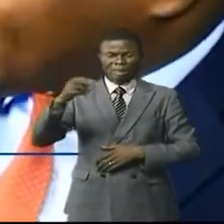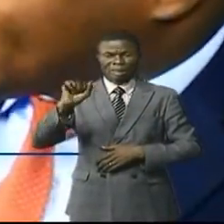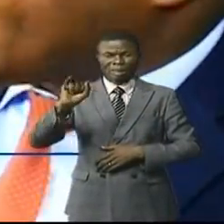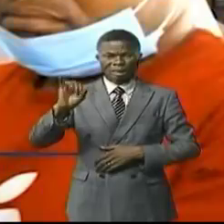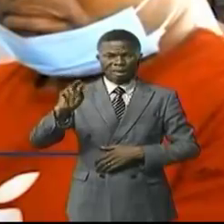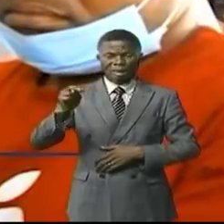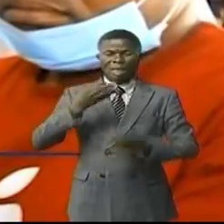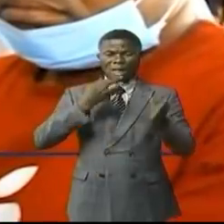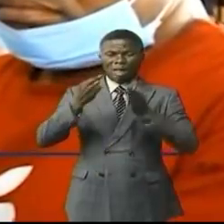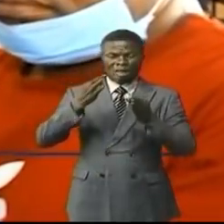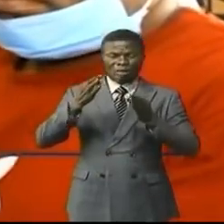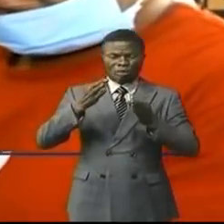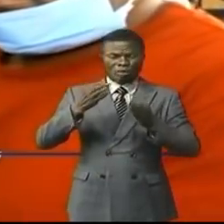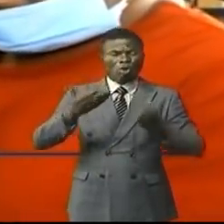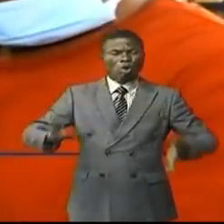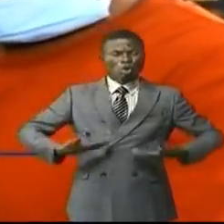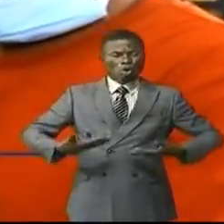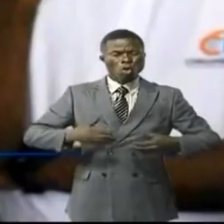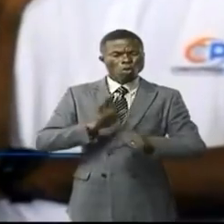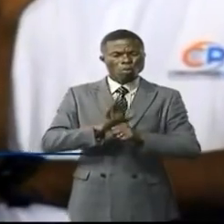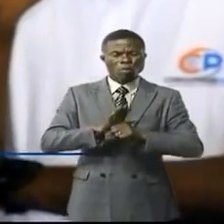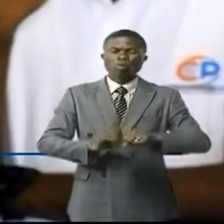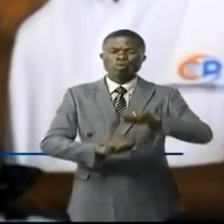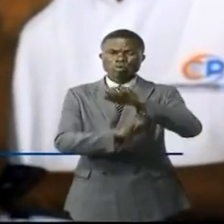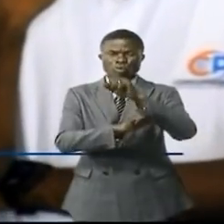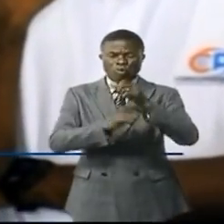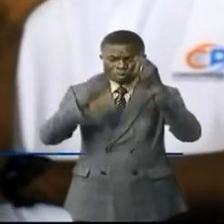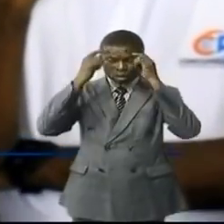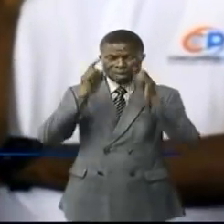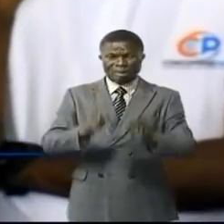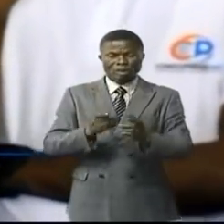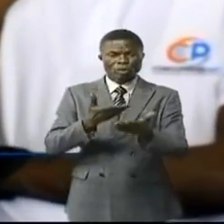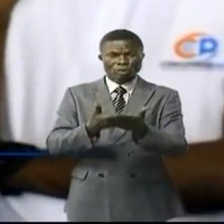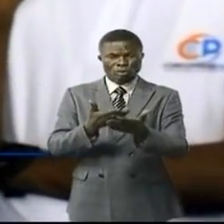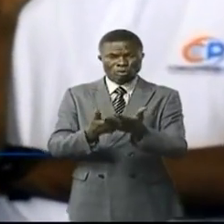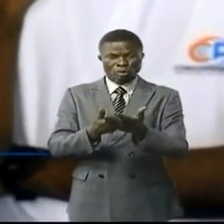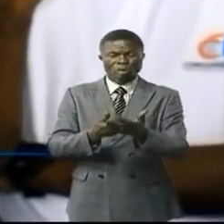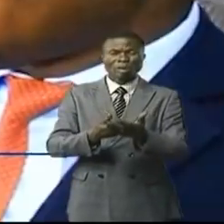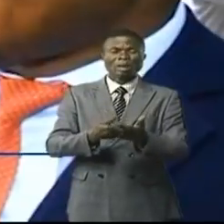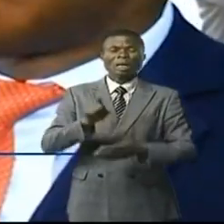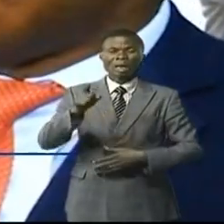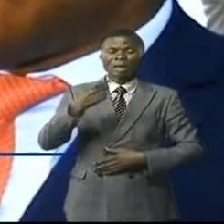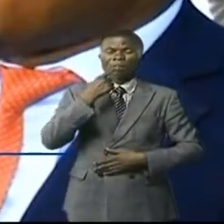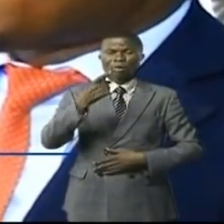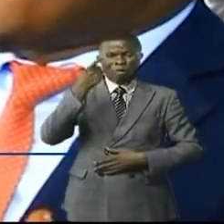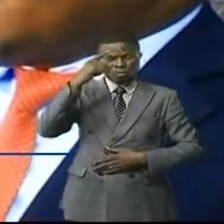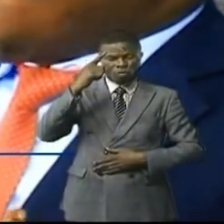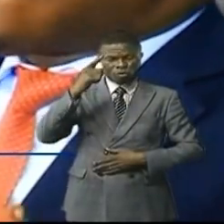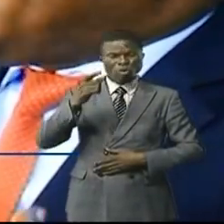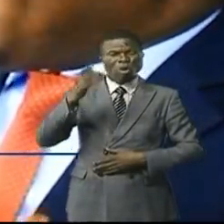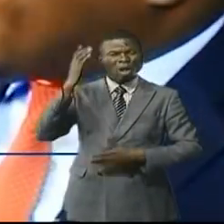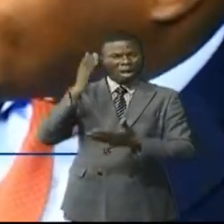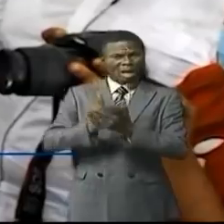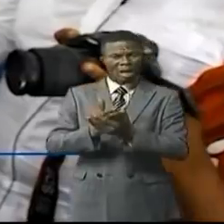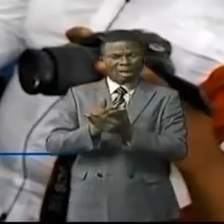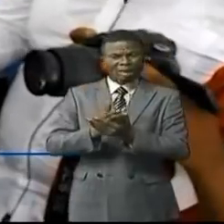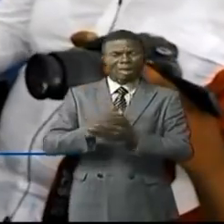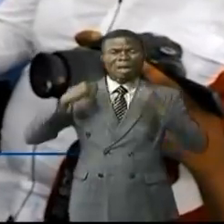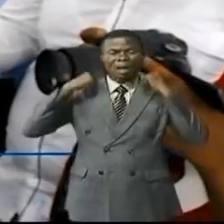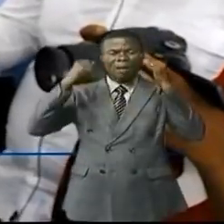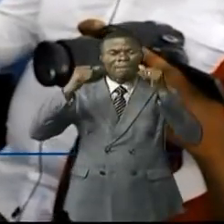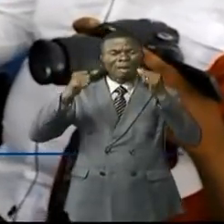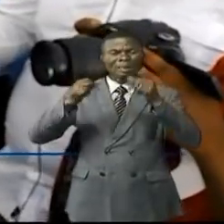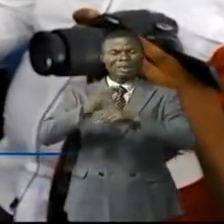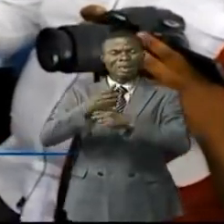a exprimé son indéfectible soutien à la mesure de l'état des sièges, prise par les chefs de l'État afin de neutraliser les forces négatives, tout